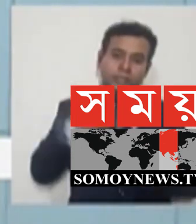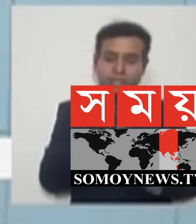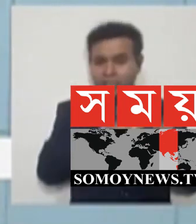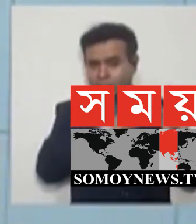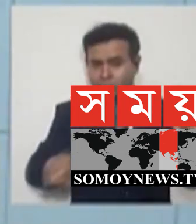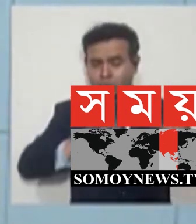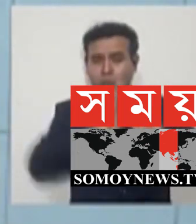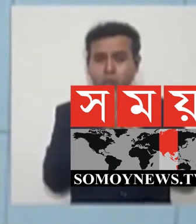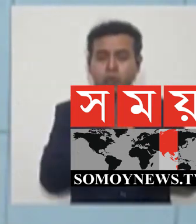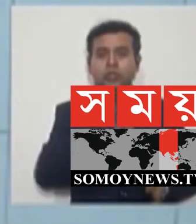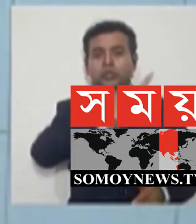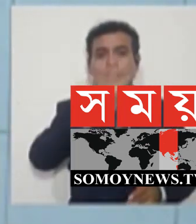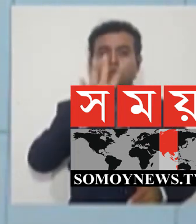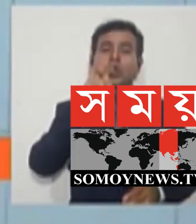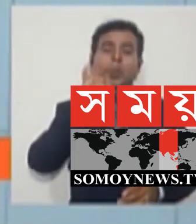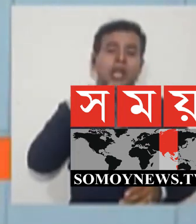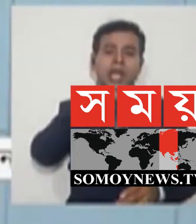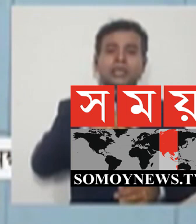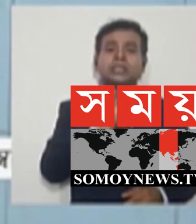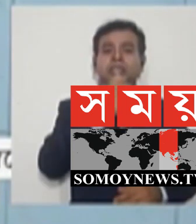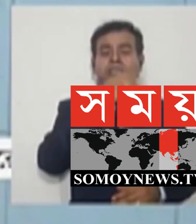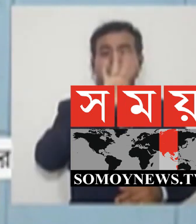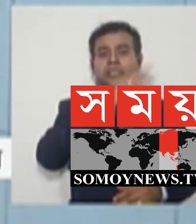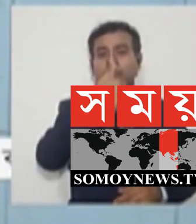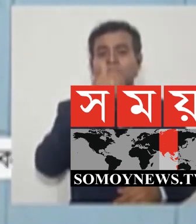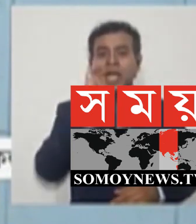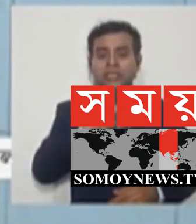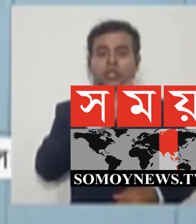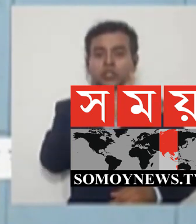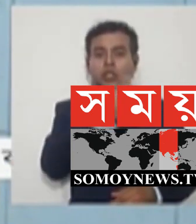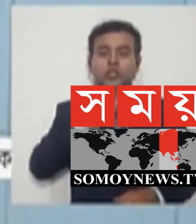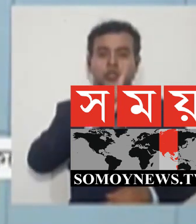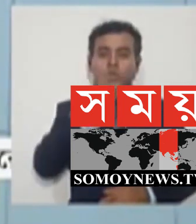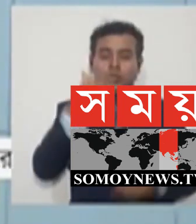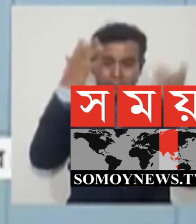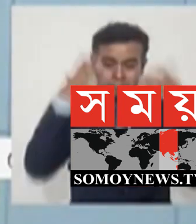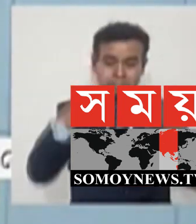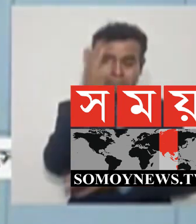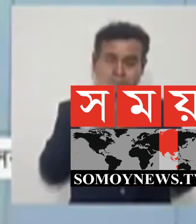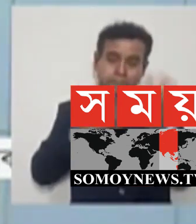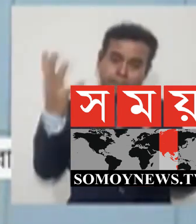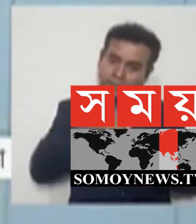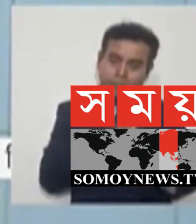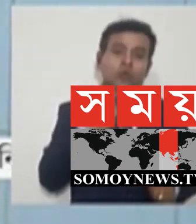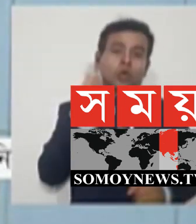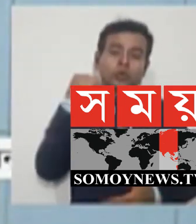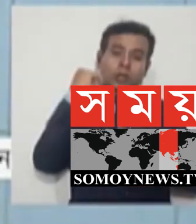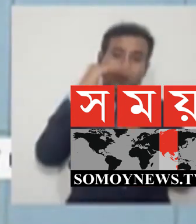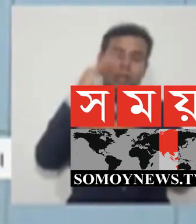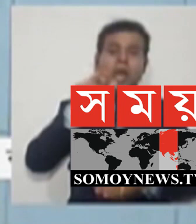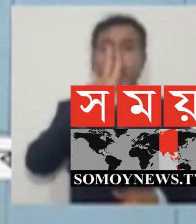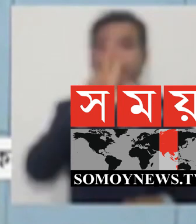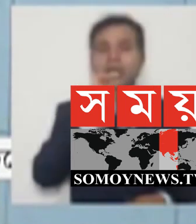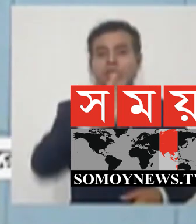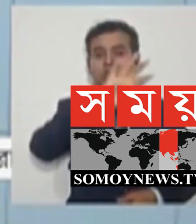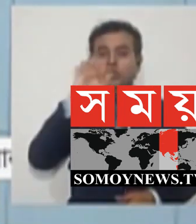14,46,616টি সুরক্ষা সামগ্রী আমরা সংগ্রহ করেছি। 24 ঘন্টায় বিতরণ করা হয়েছে 8,900টি এবং এ পর্যন্ত